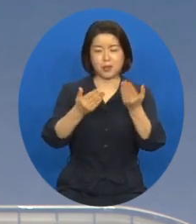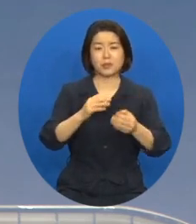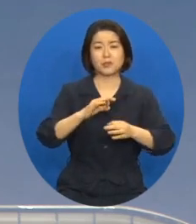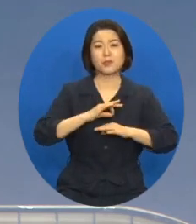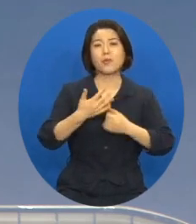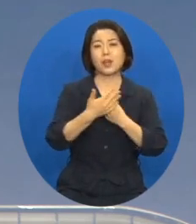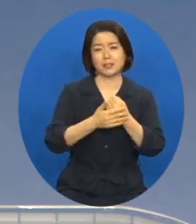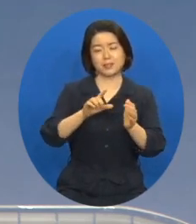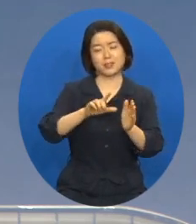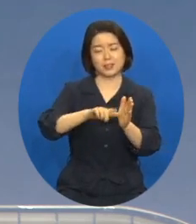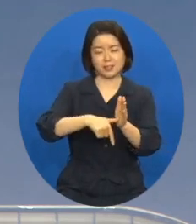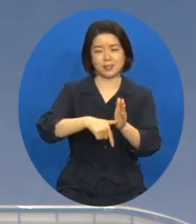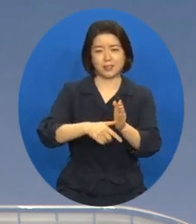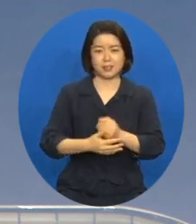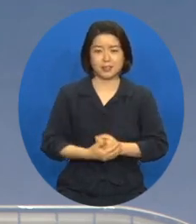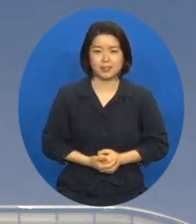은혜의